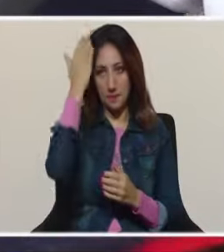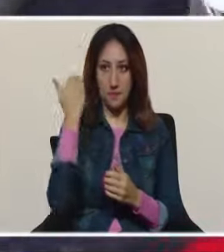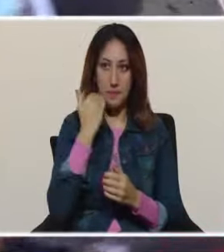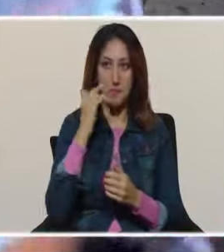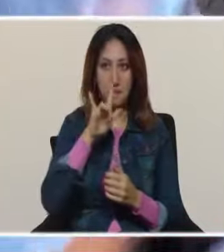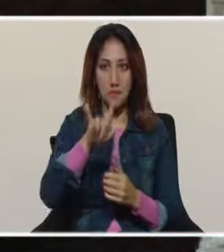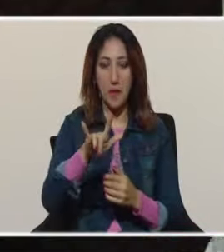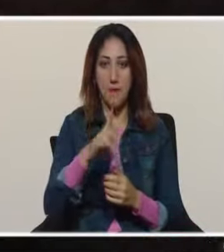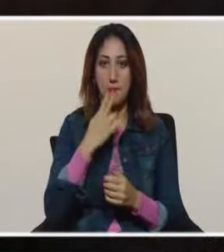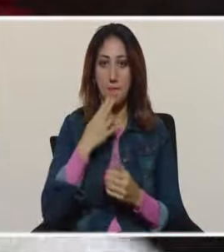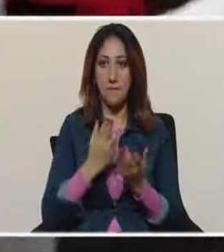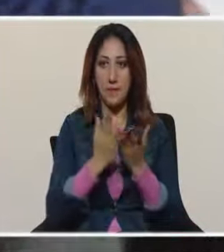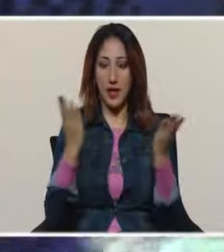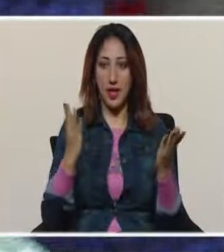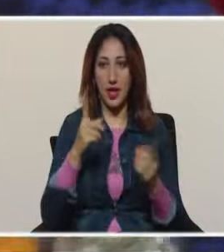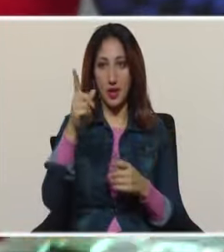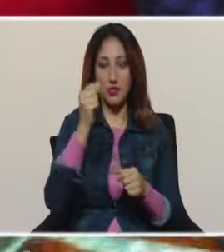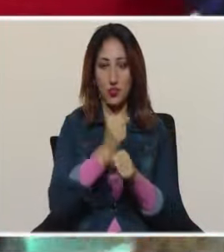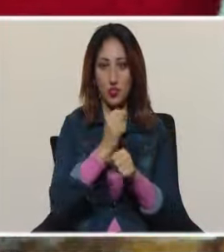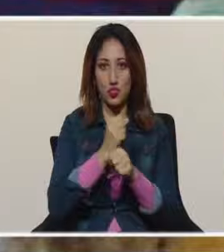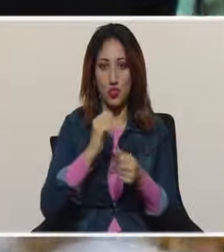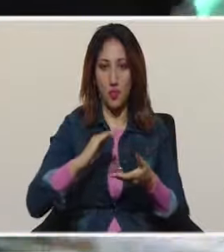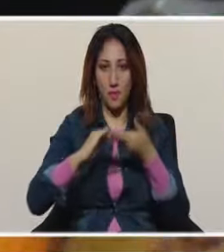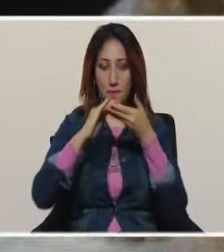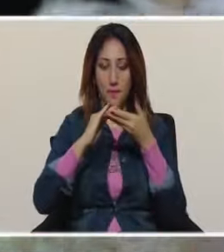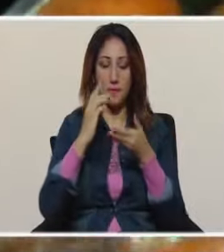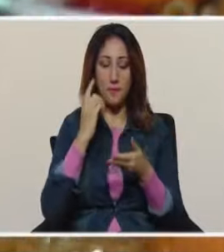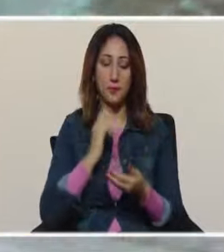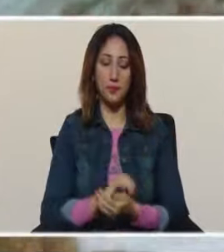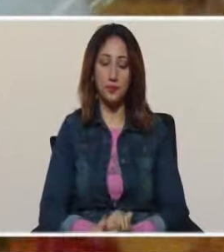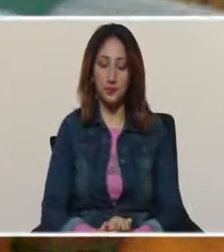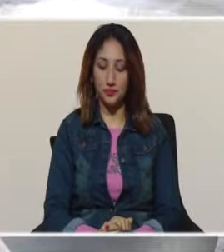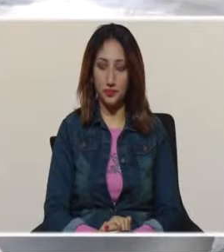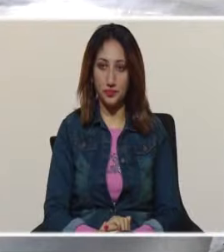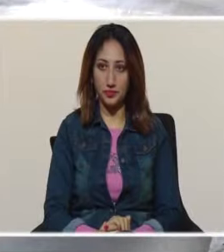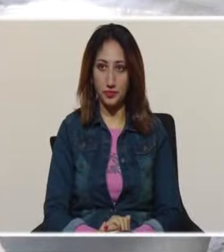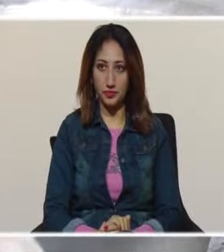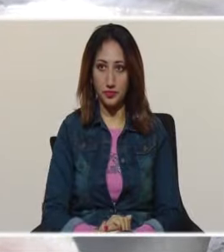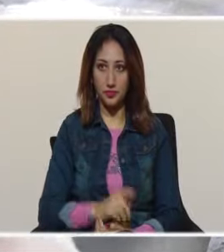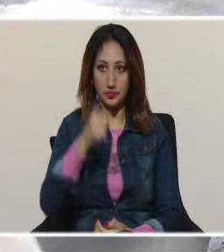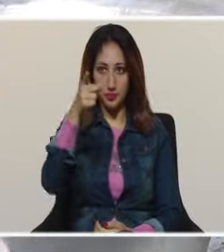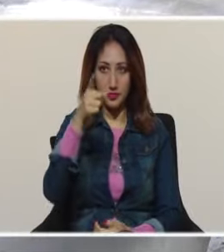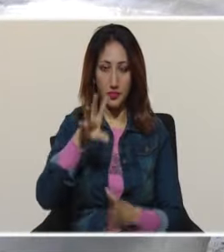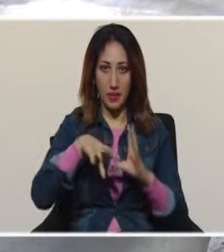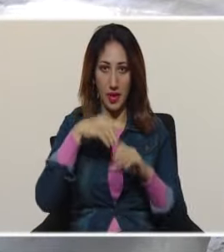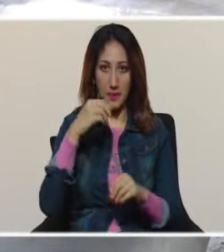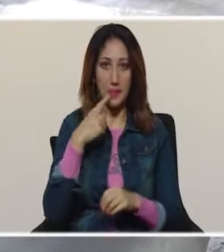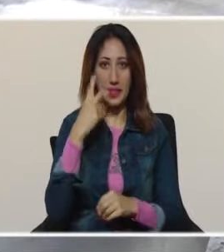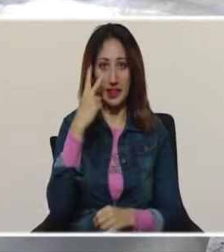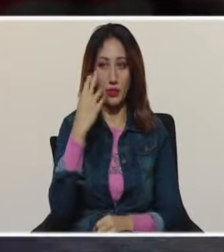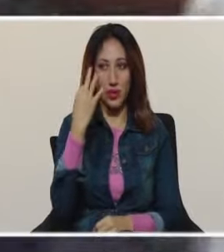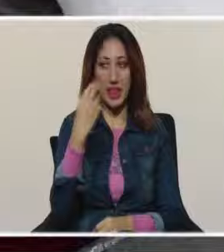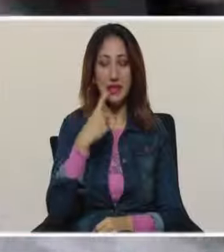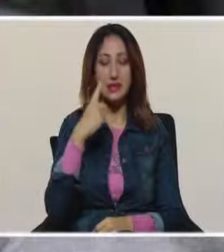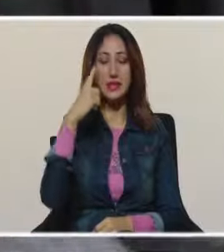أعمارهم، تآلفت قلوبهم مع خدمة المحتاج. والله المبادرة دي أنا بدأها من 32 سنة، بس